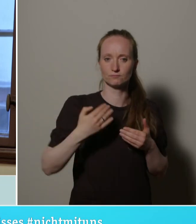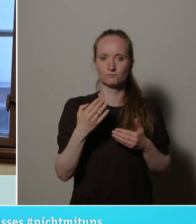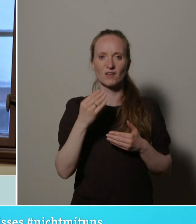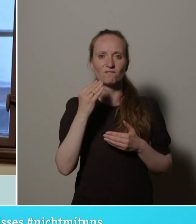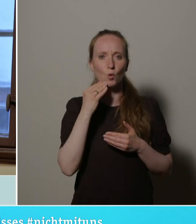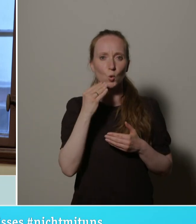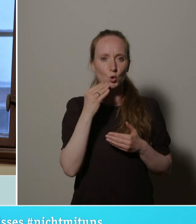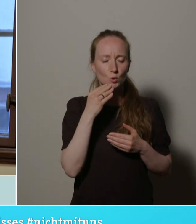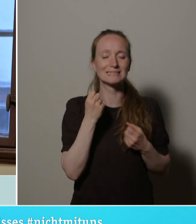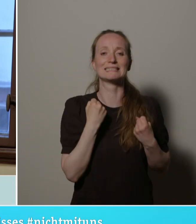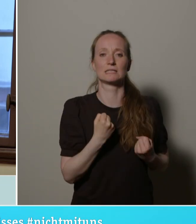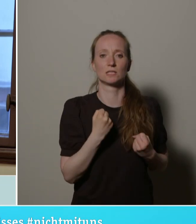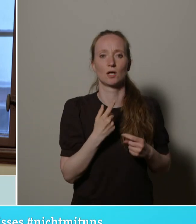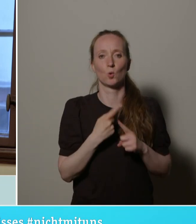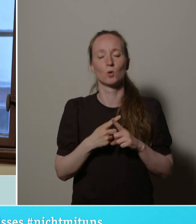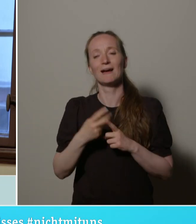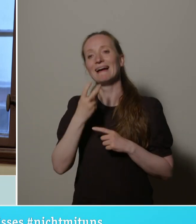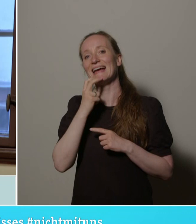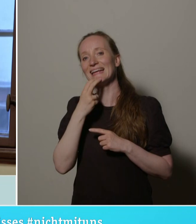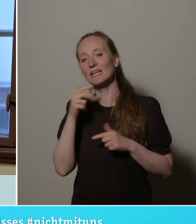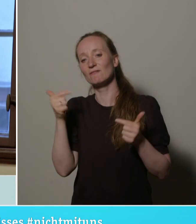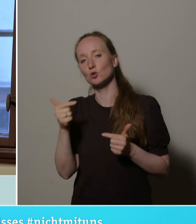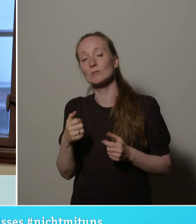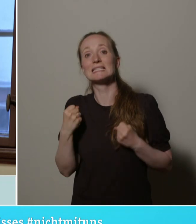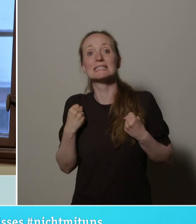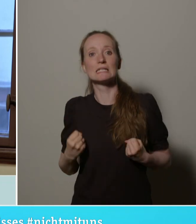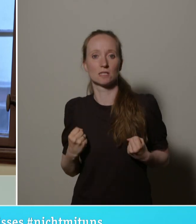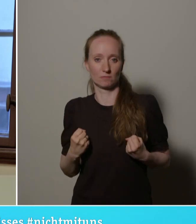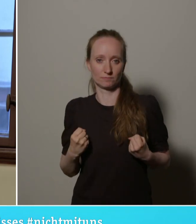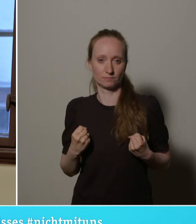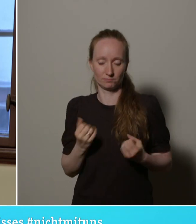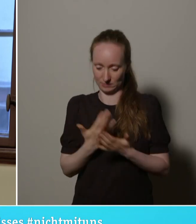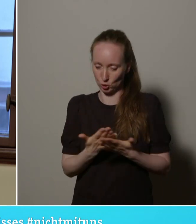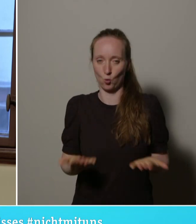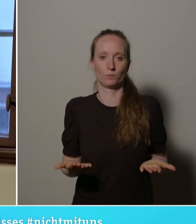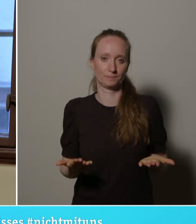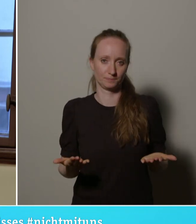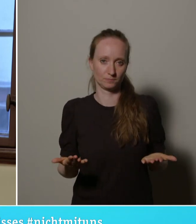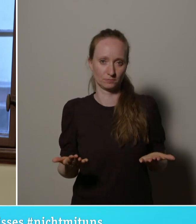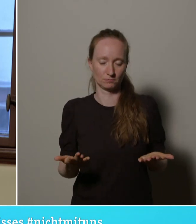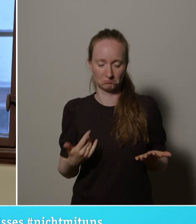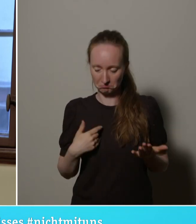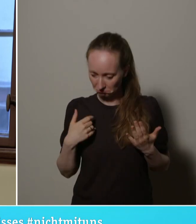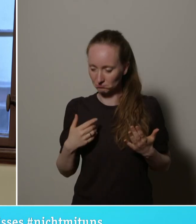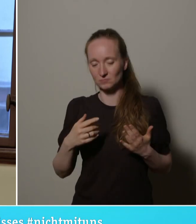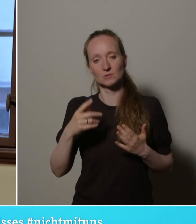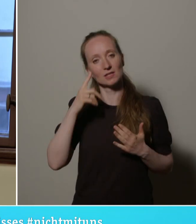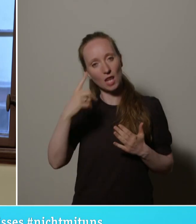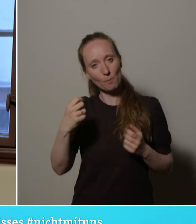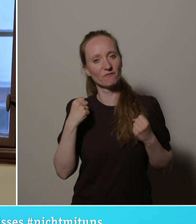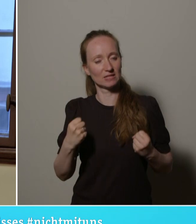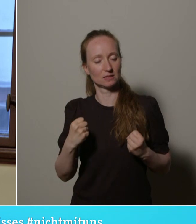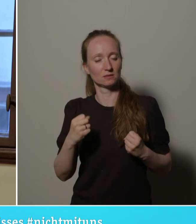sichere Energieversorgung. Man kann das Und da bin ich wirklich fest davon überzeugt,